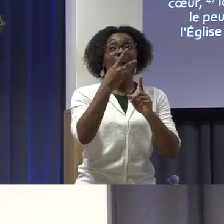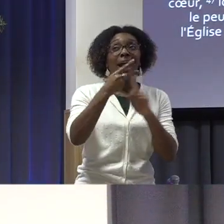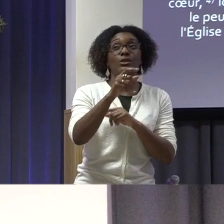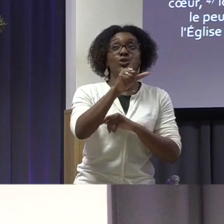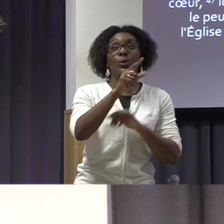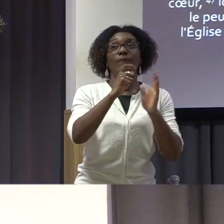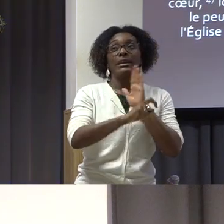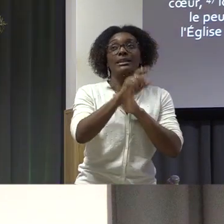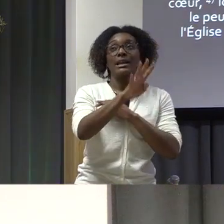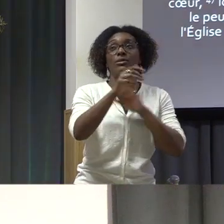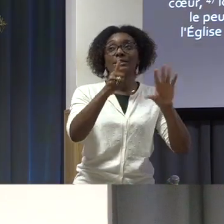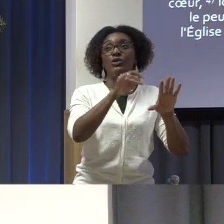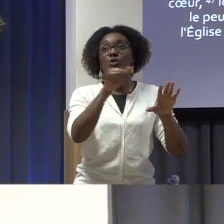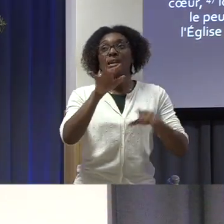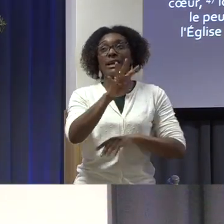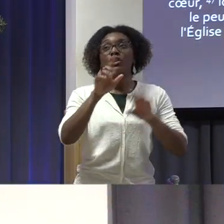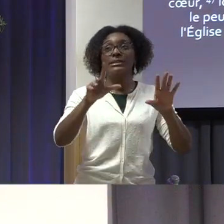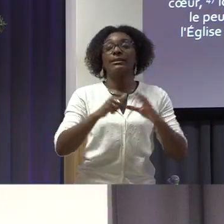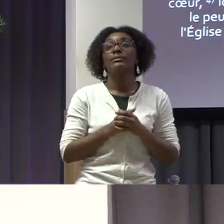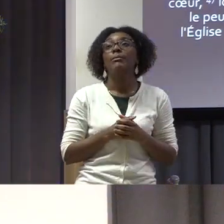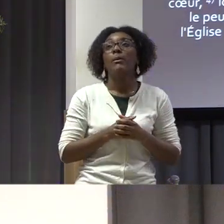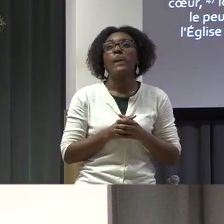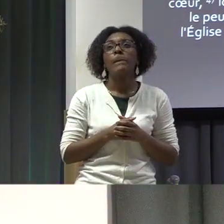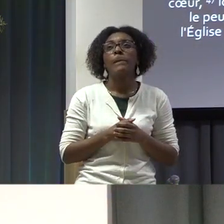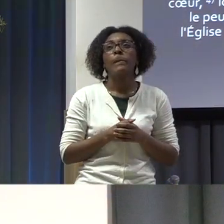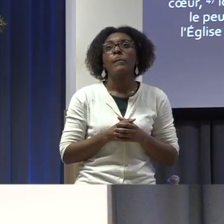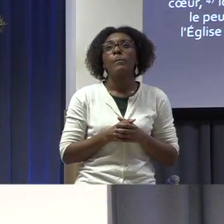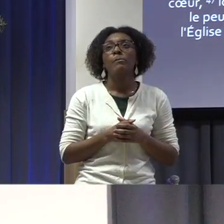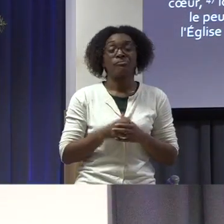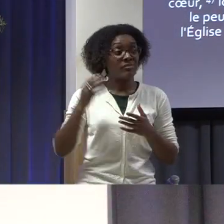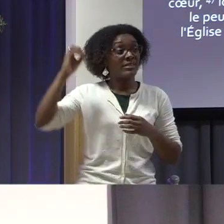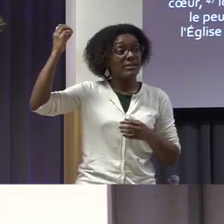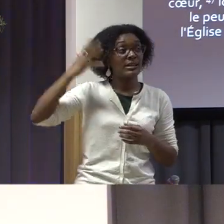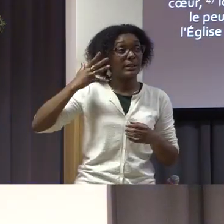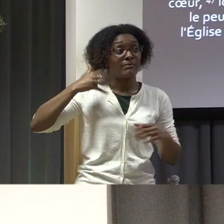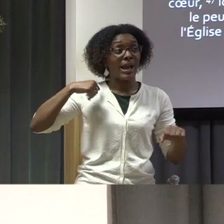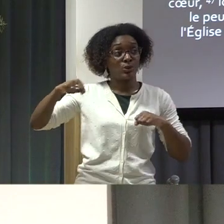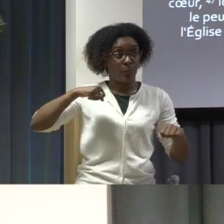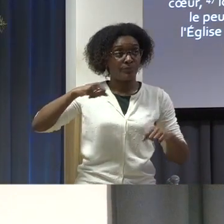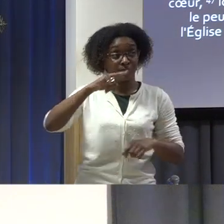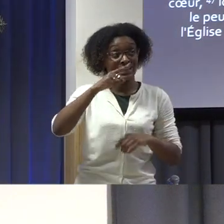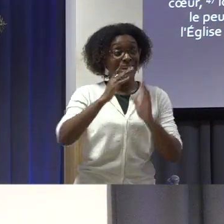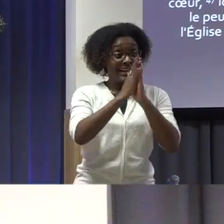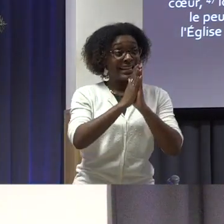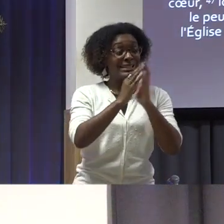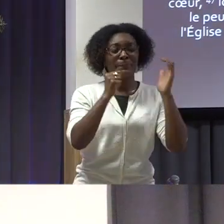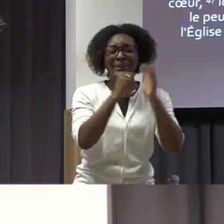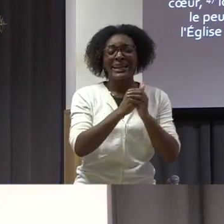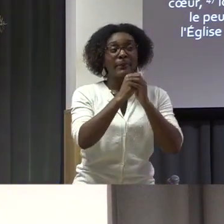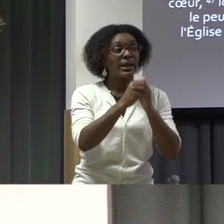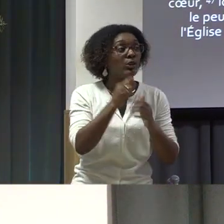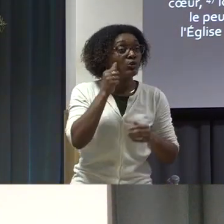47 c'était l'action de l'esprit l'église dans la prière et tué a ajouté chaque jour